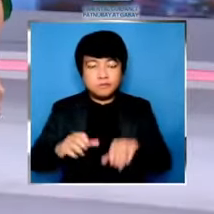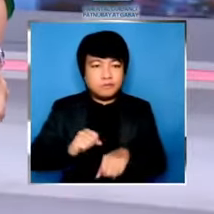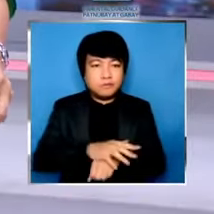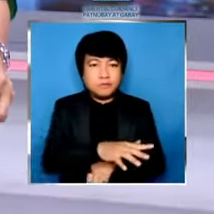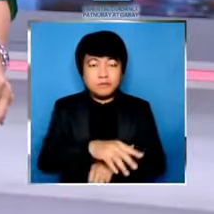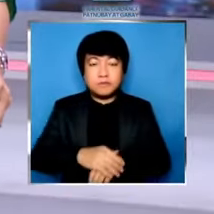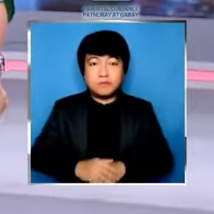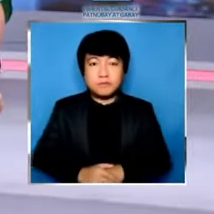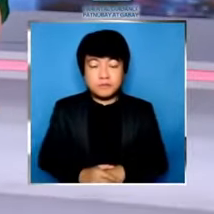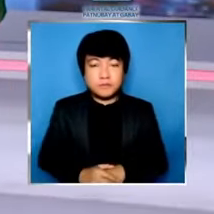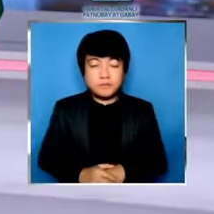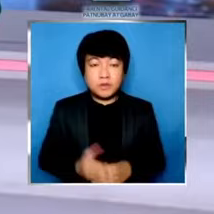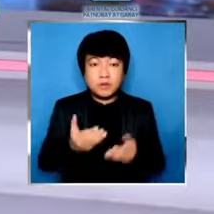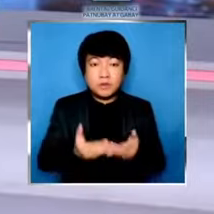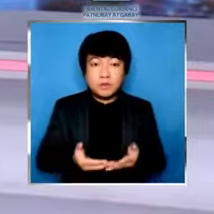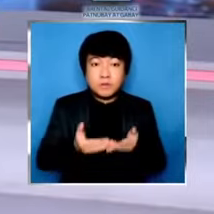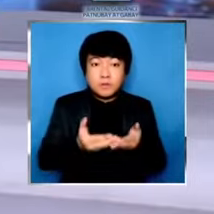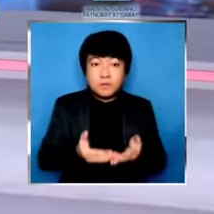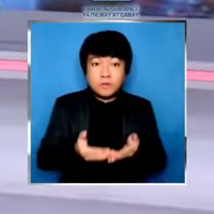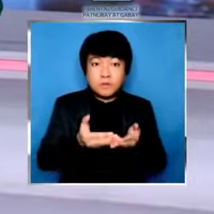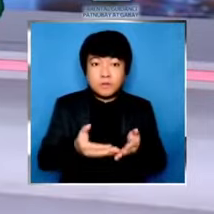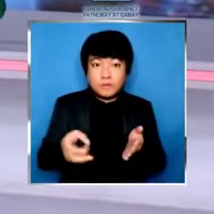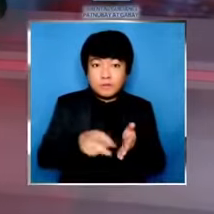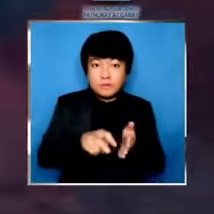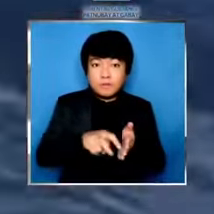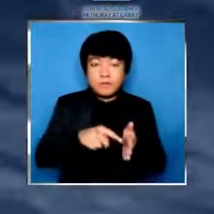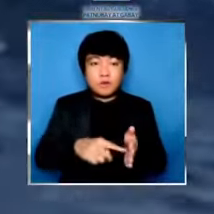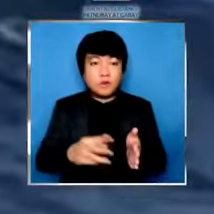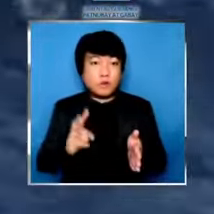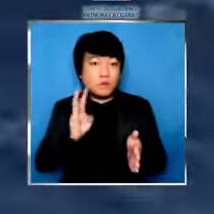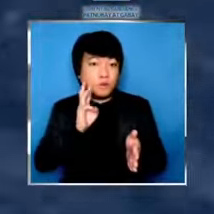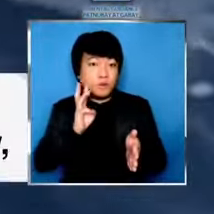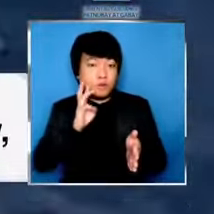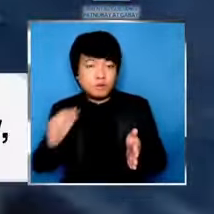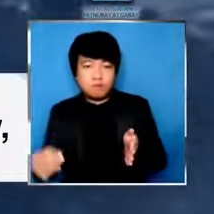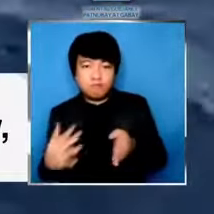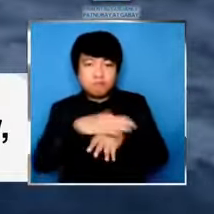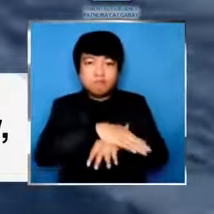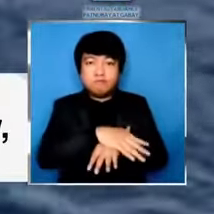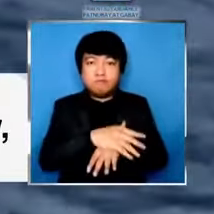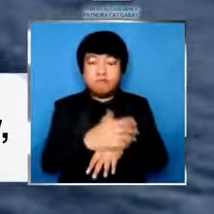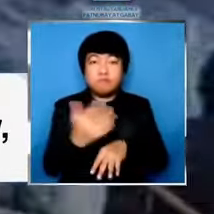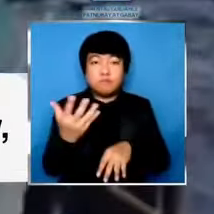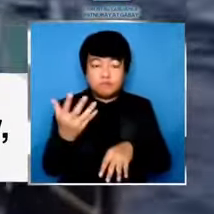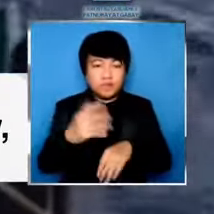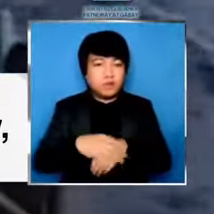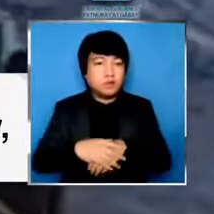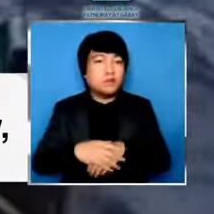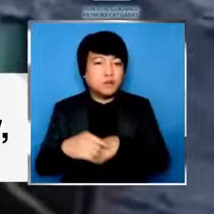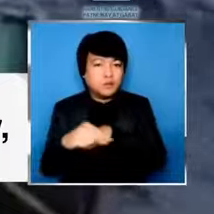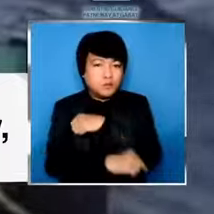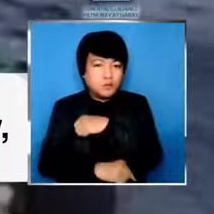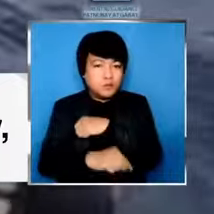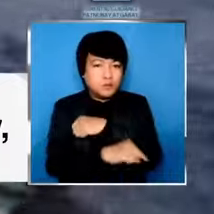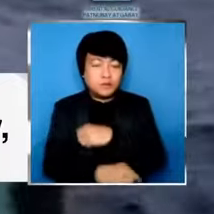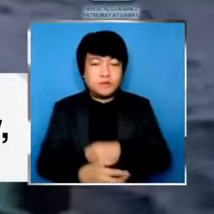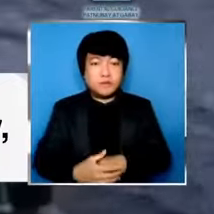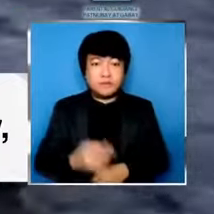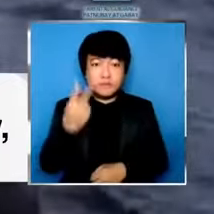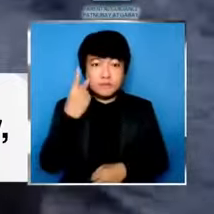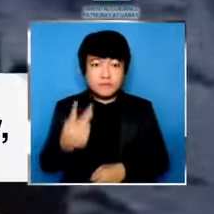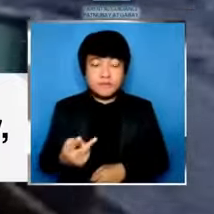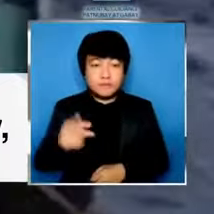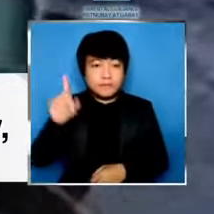Pampasaherong bangka pinasok ng tubig habang nasa laot sa Quezon. Ayon sa Philippine Coast Guard, galing Patnanungan sa Pulilio Islands ang bangka